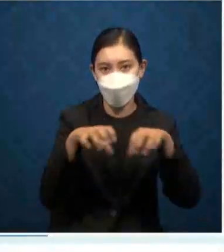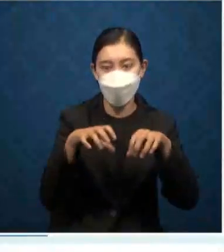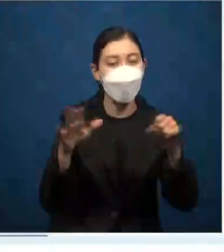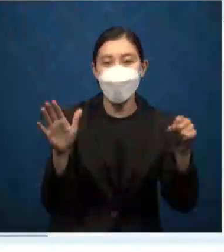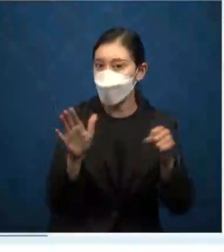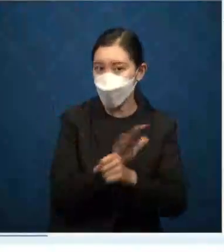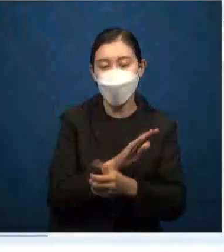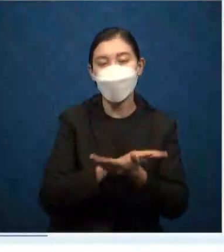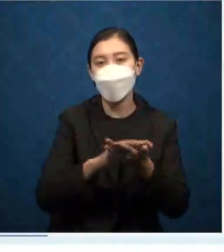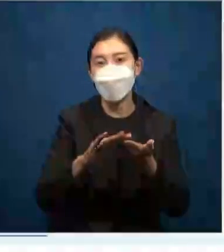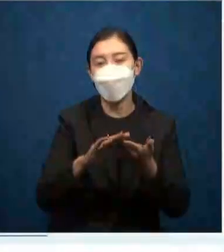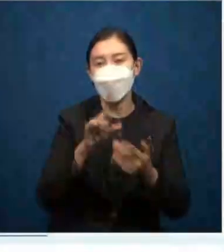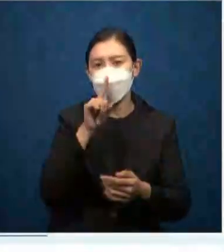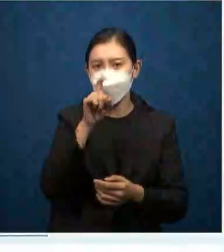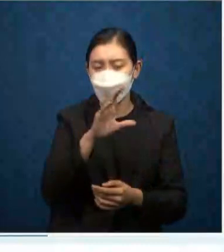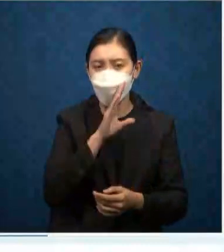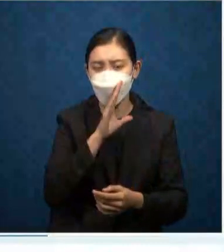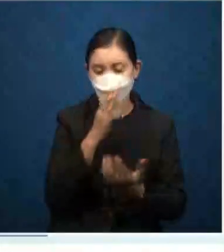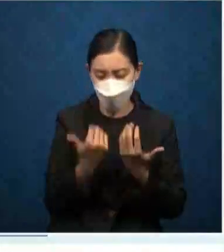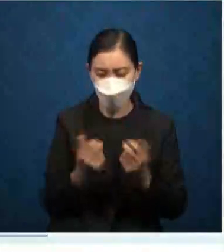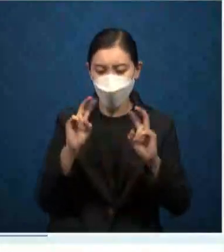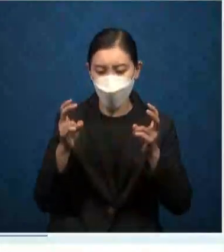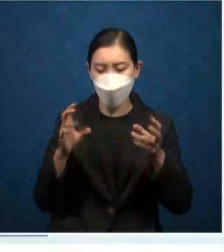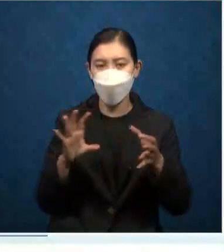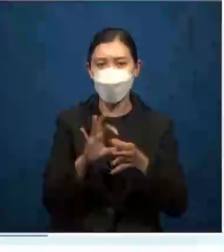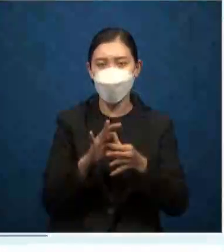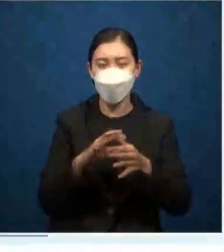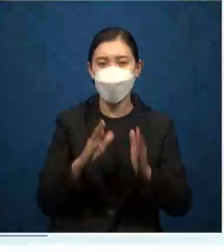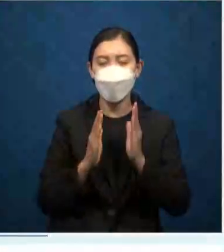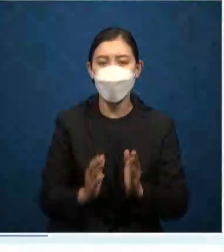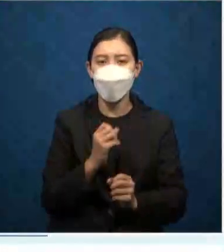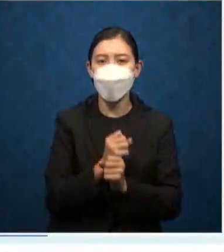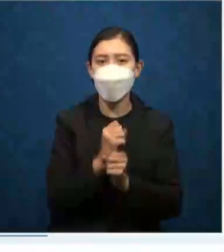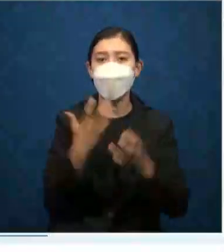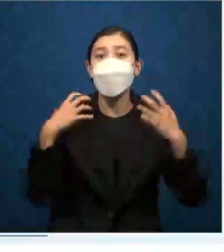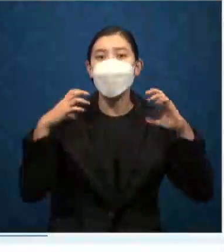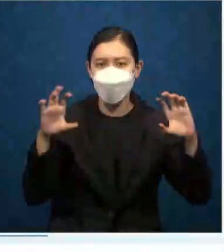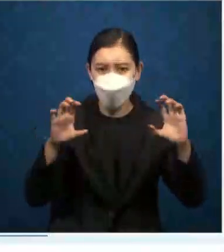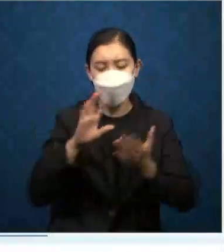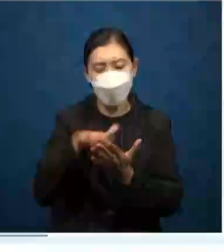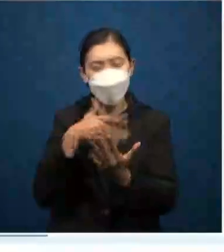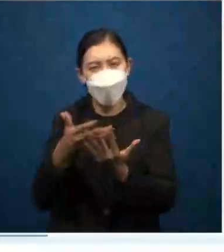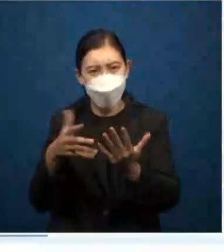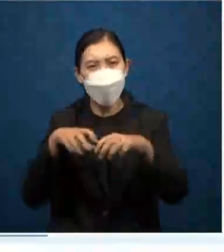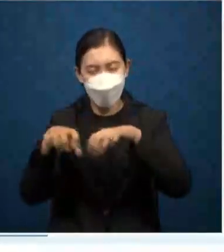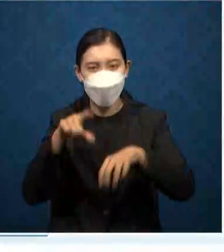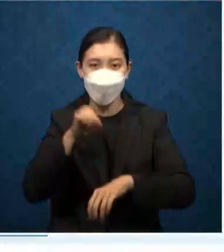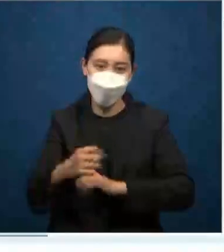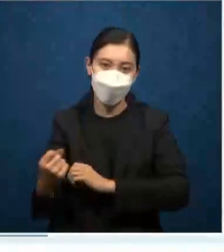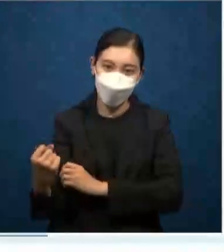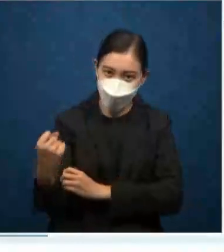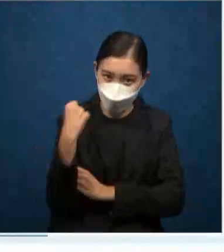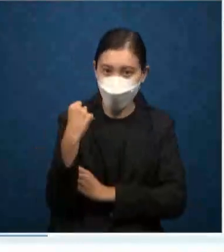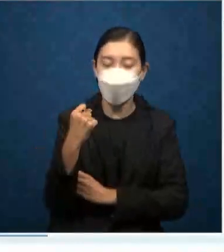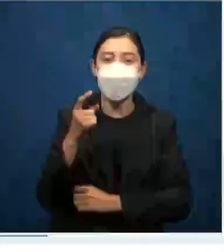นี่ยเรื่องบุคลากรต้องมีแผนมีการทำงานที่ชัดเจนครับจริงจังไม่เช่นนั้น